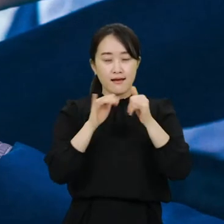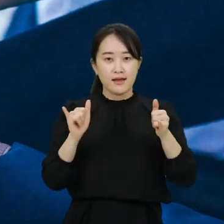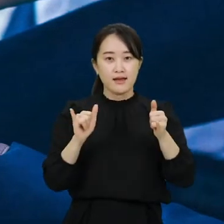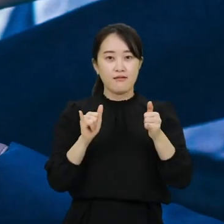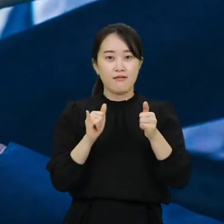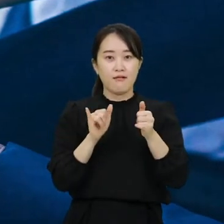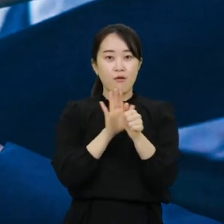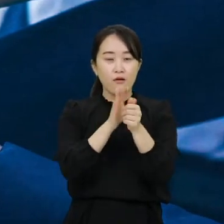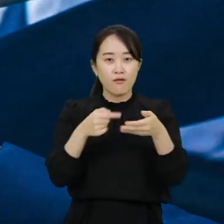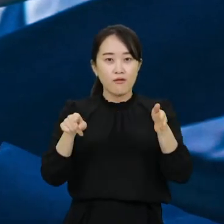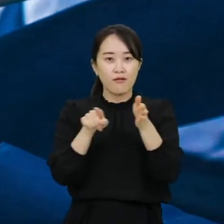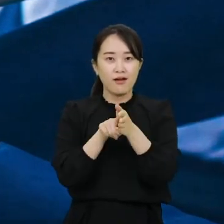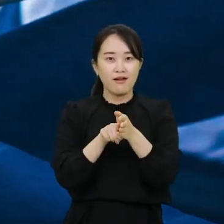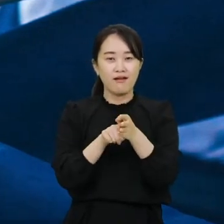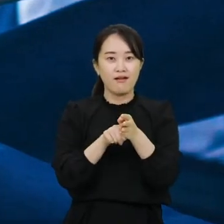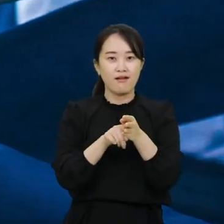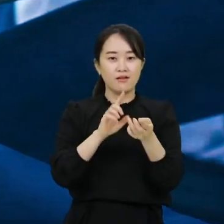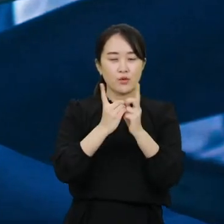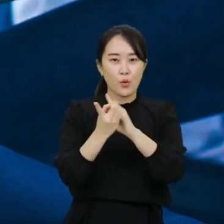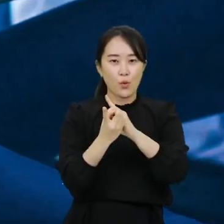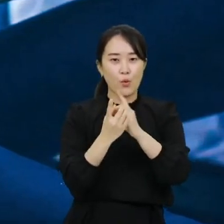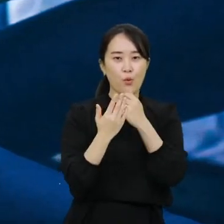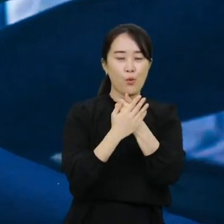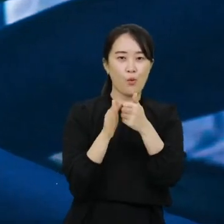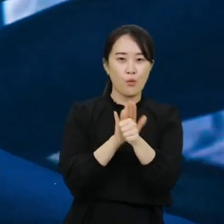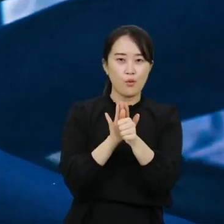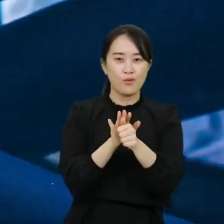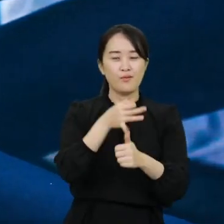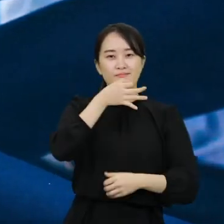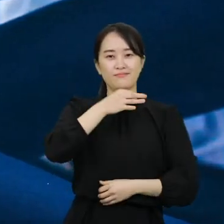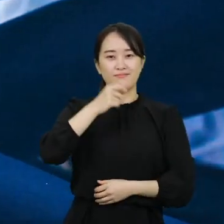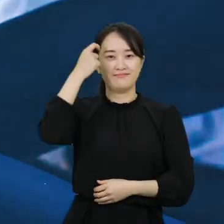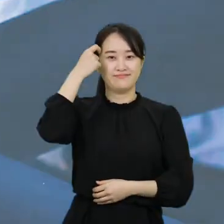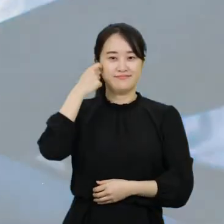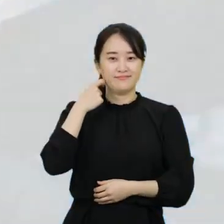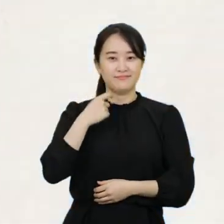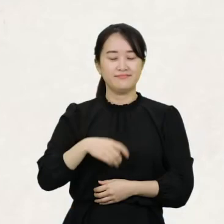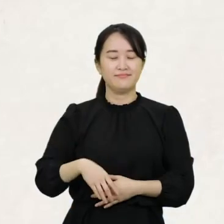세계가 협력하는 모습을 보니 정말 이 일에 보람을 느껴요.